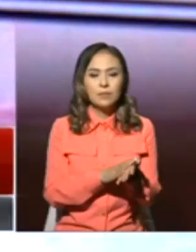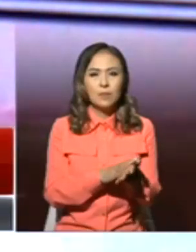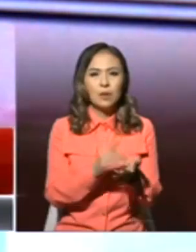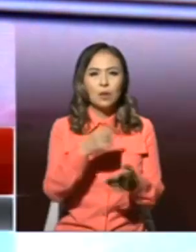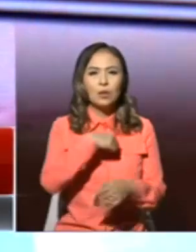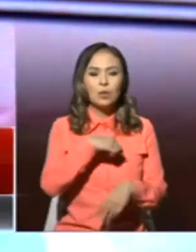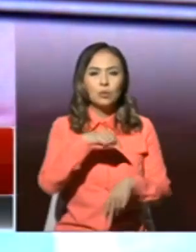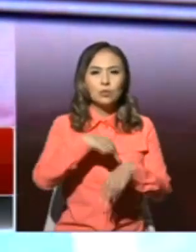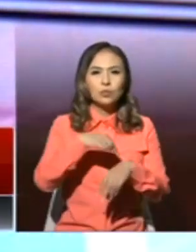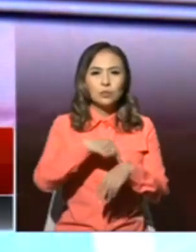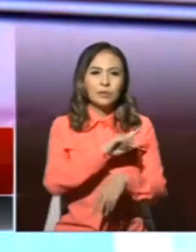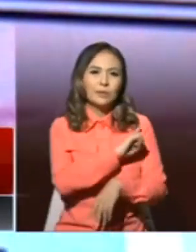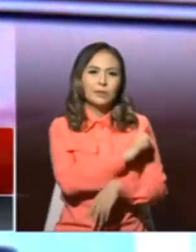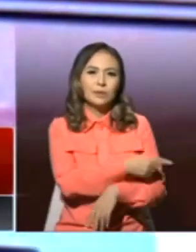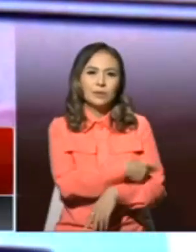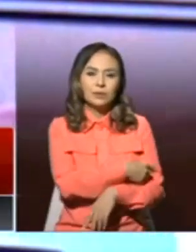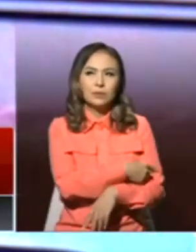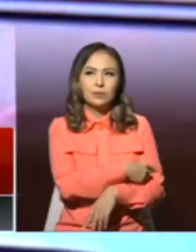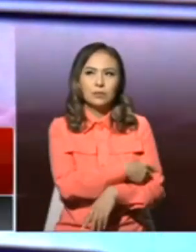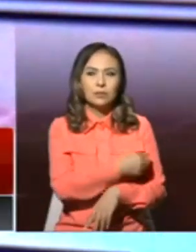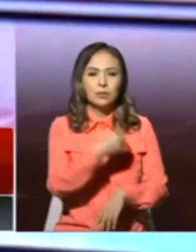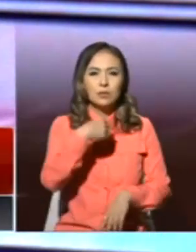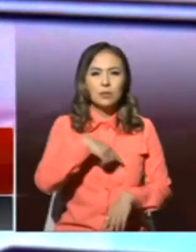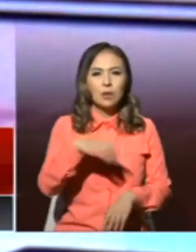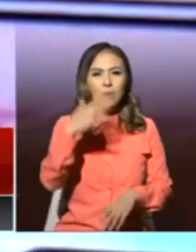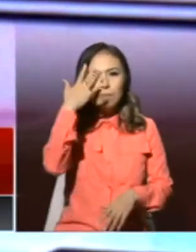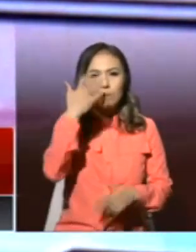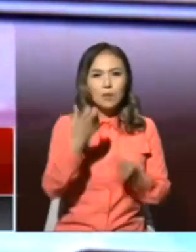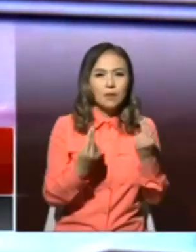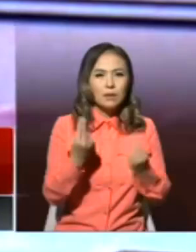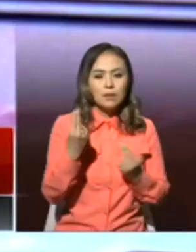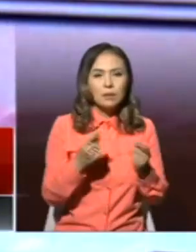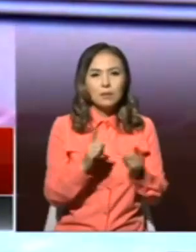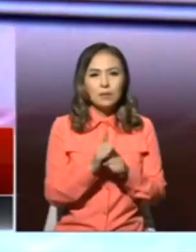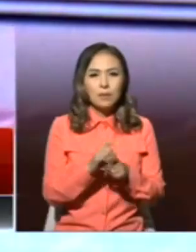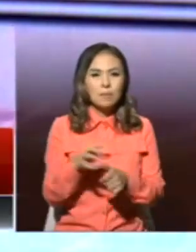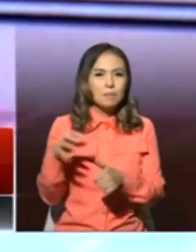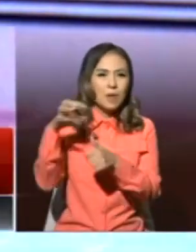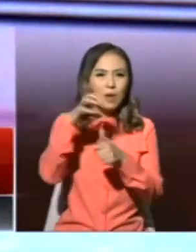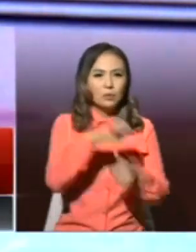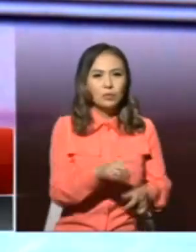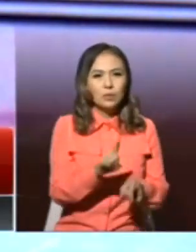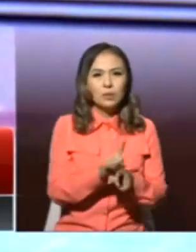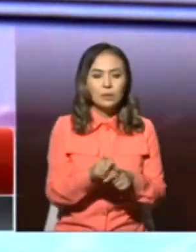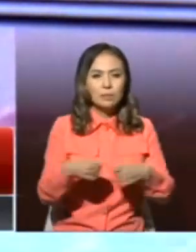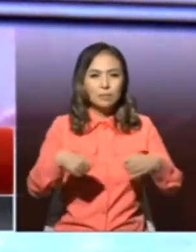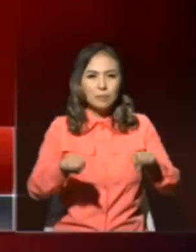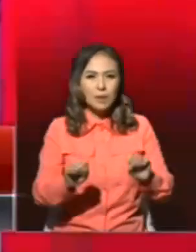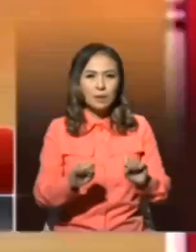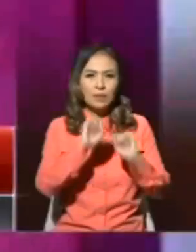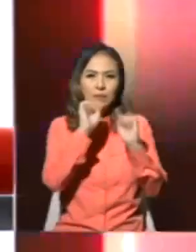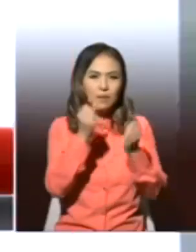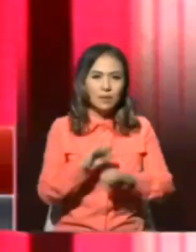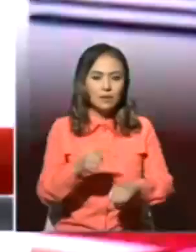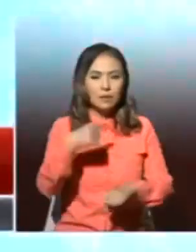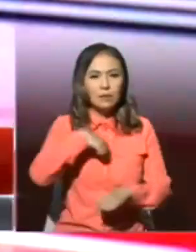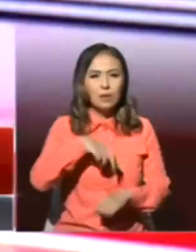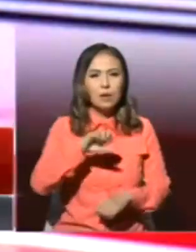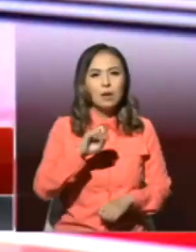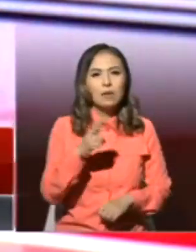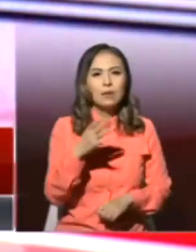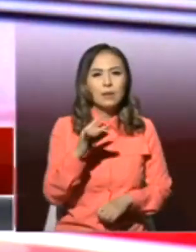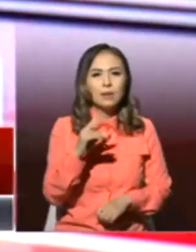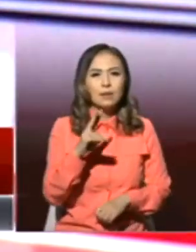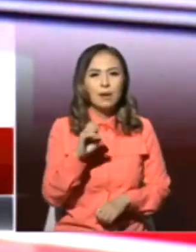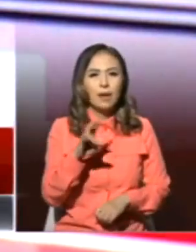сезімдері өте қатты. Ол адреналин дейді. Жаңа парашюттен секіргенде, мотоциклмен айдап